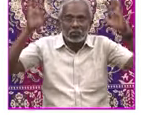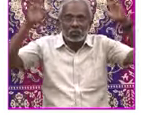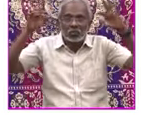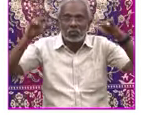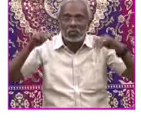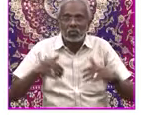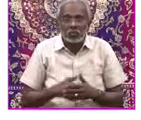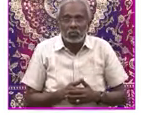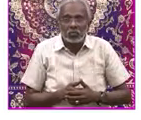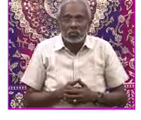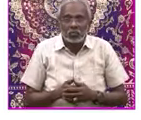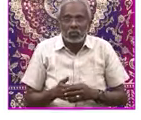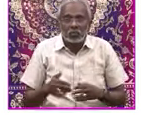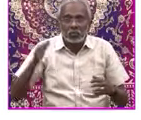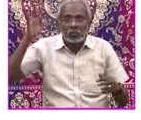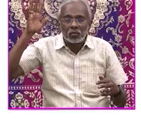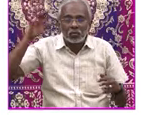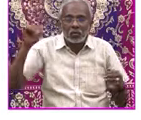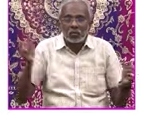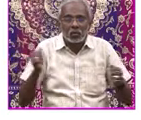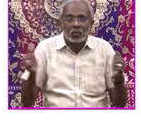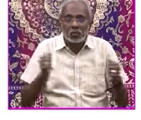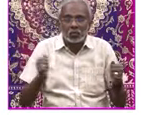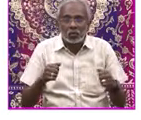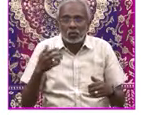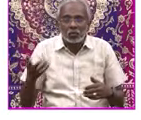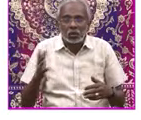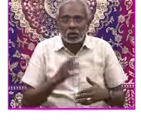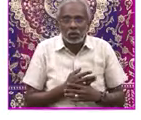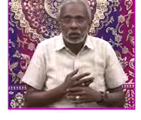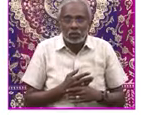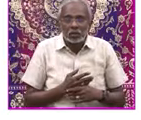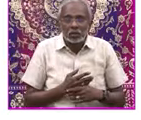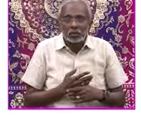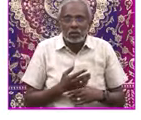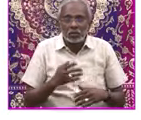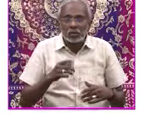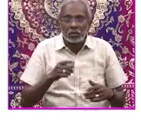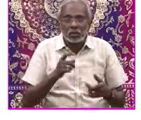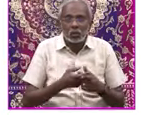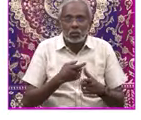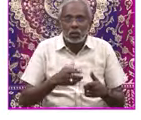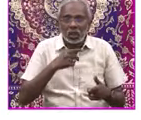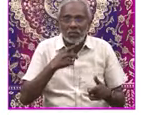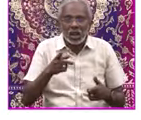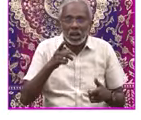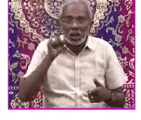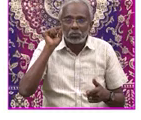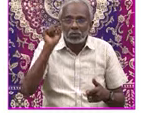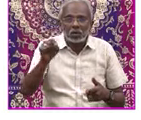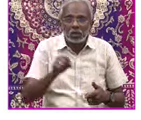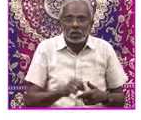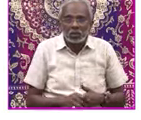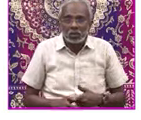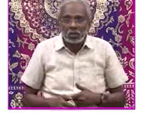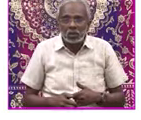பயப்படுறாங்க. மழைகள் அதிர்வன போல் உடன்றன, வளவன் விடுபடை வேழம்,